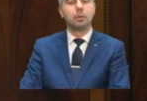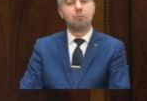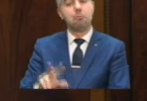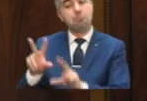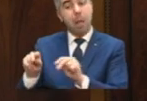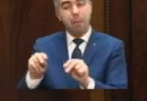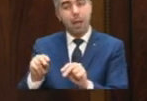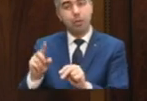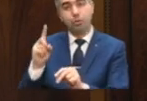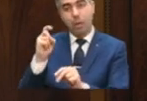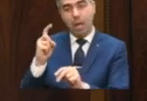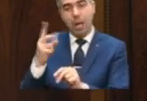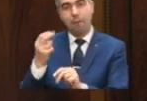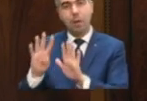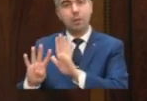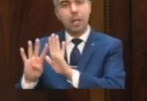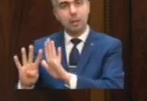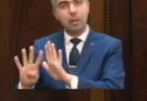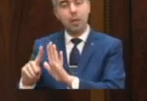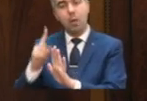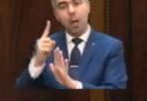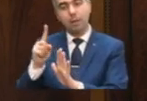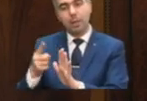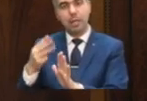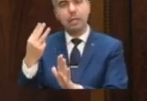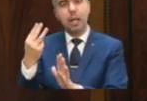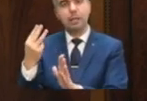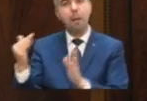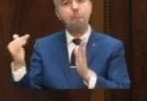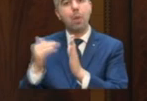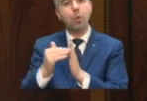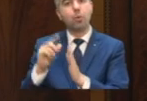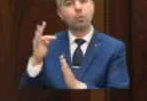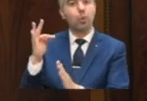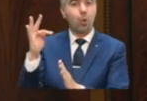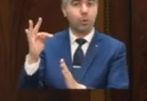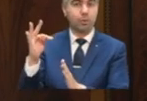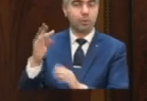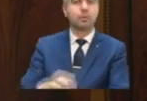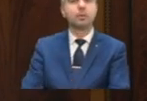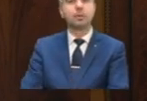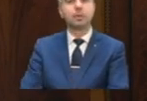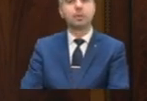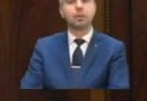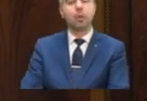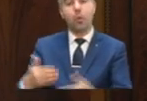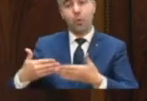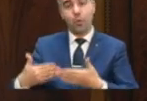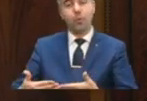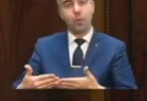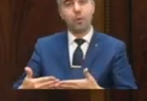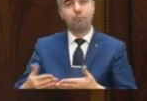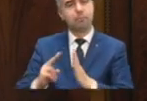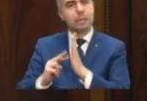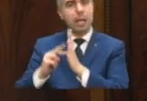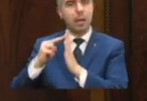الشهر ديال 2019 المؤشر كان هي 1.3 مليون ديال الطن في الشهر. دونك راه حنايا اليوم احنا